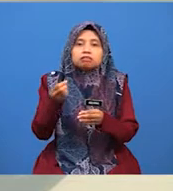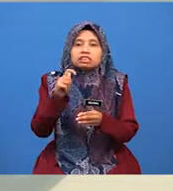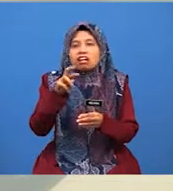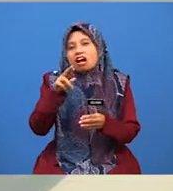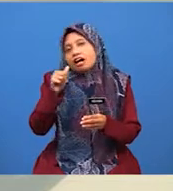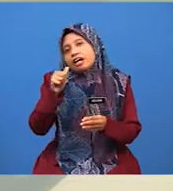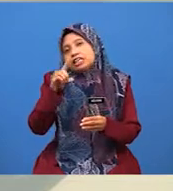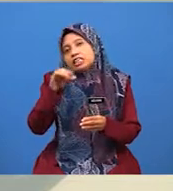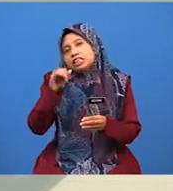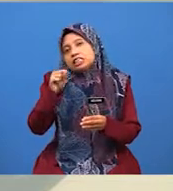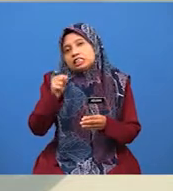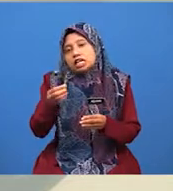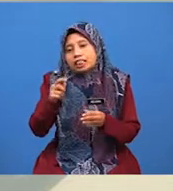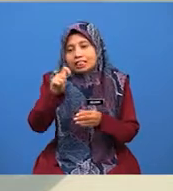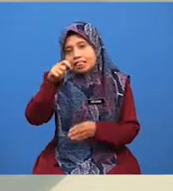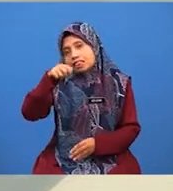tradisi tapai ubi.